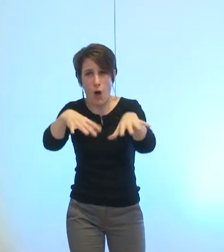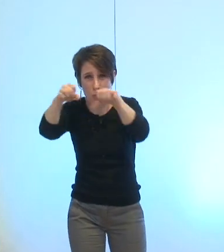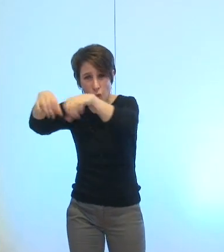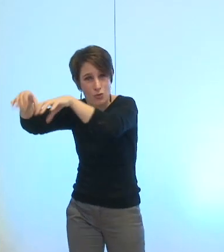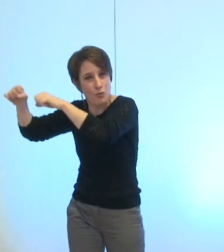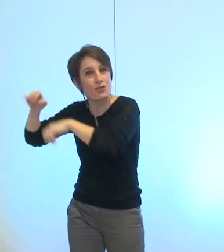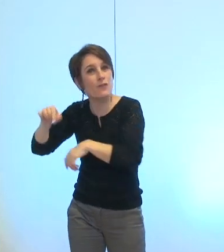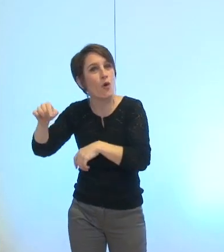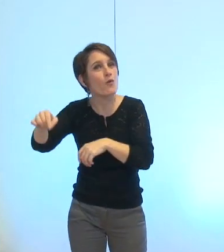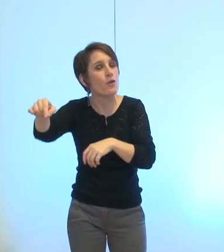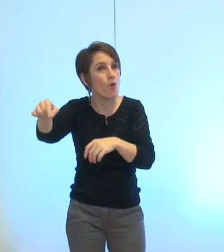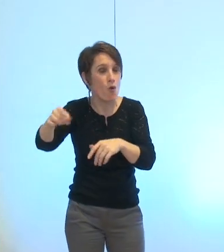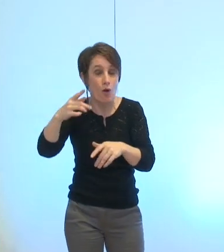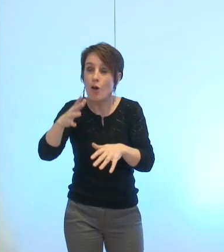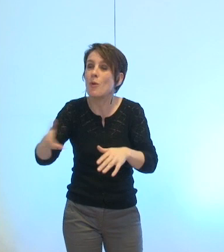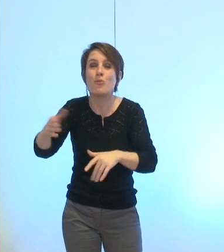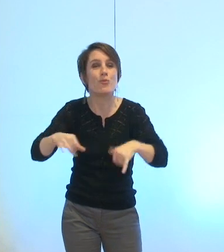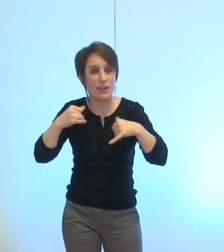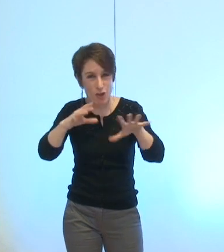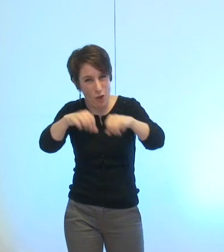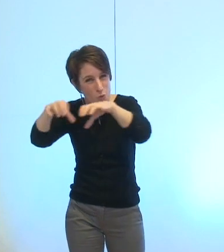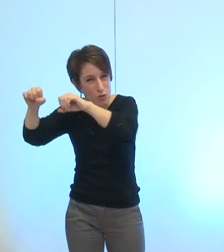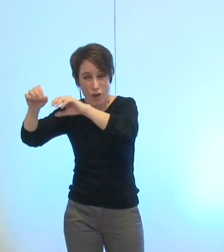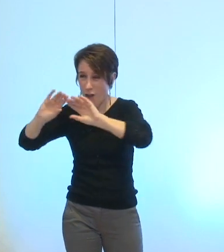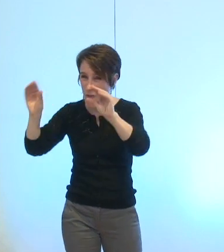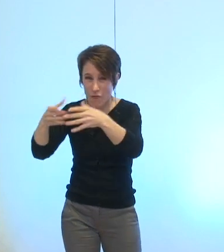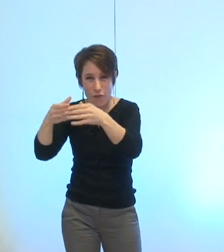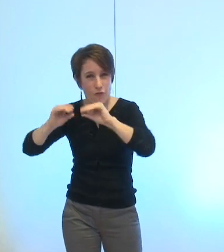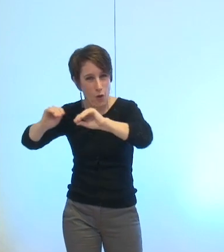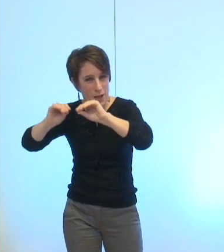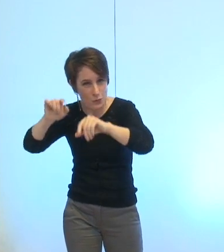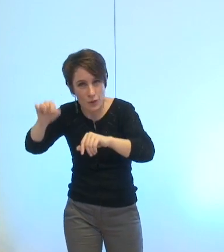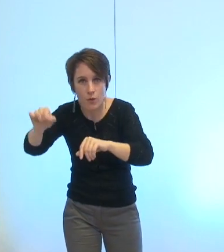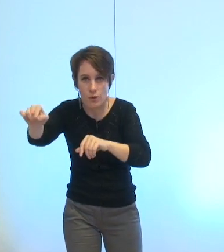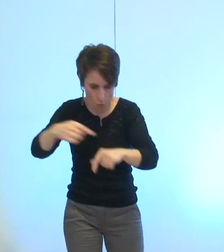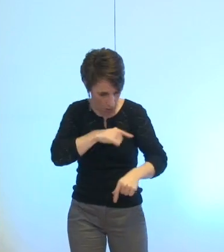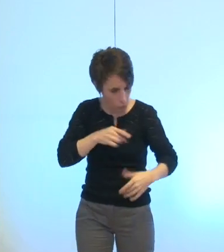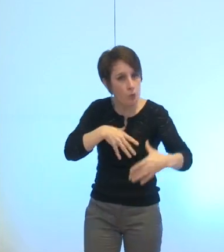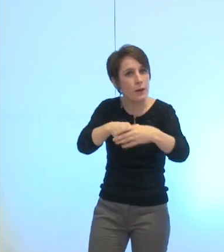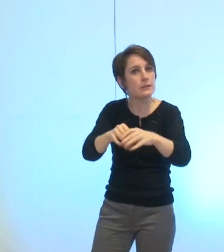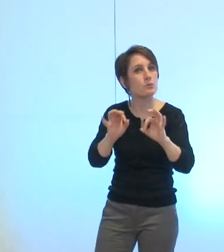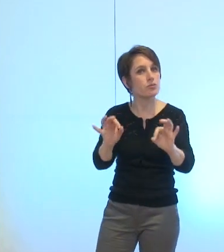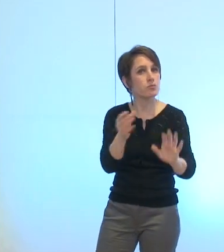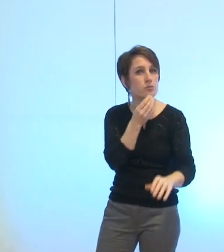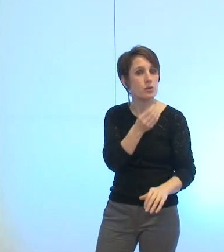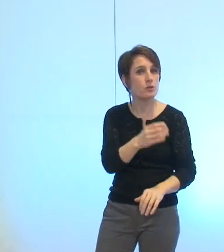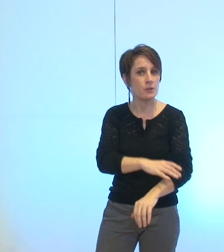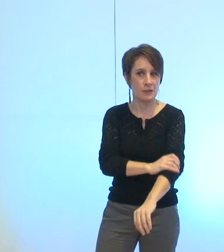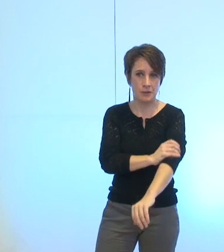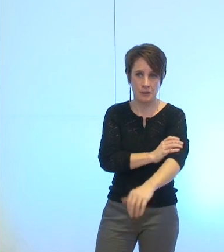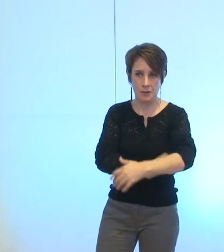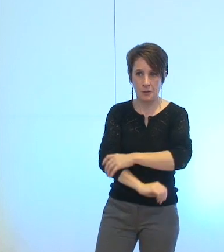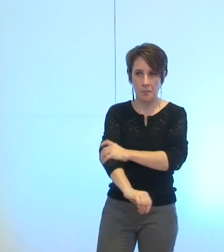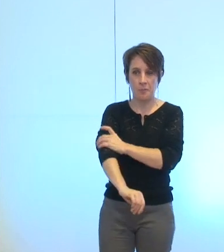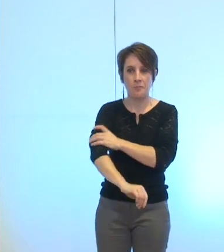concernant l'emploi des jeunes et la formation des jeunes à travers les contrats d'apprentissage et je passe